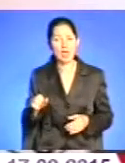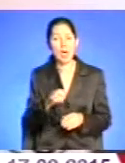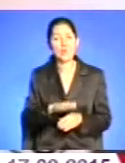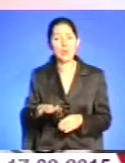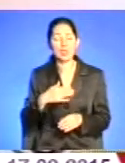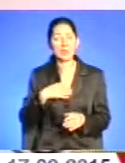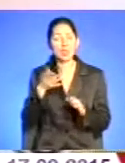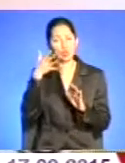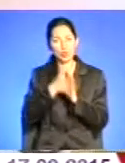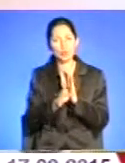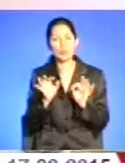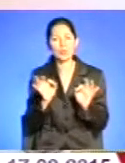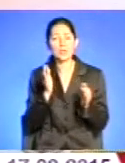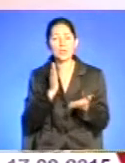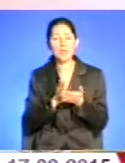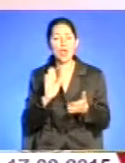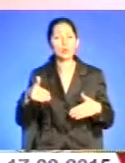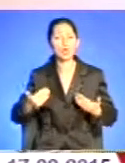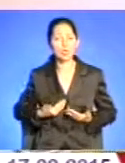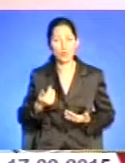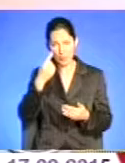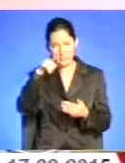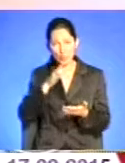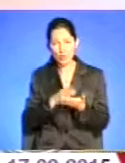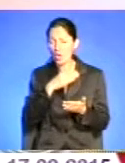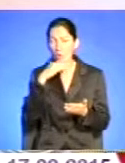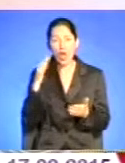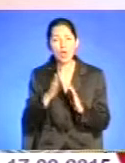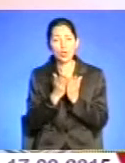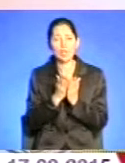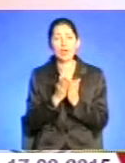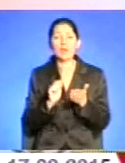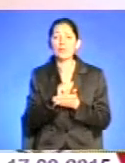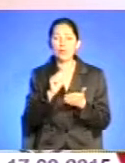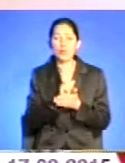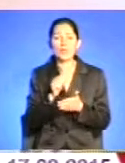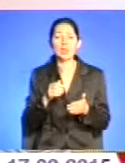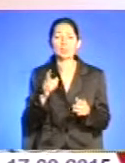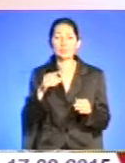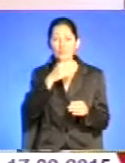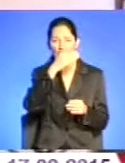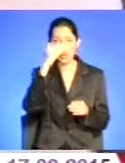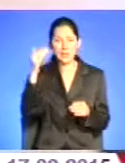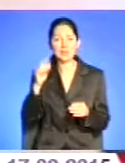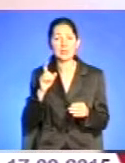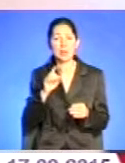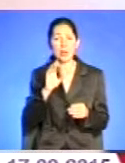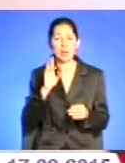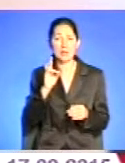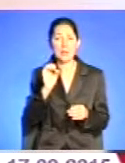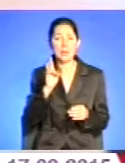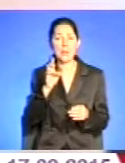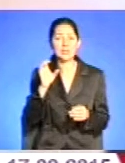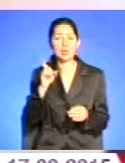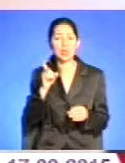бути живою. Ми знаємо, що вже є дуже багато книг, виданих про Небесну сотню, і, на жаль, не вся